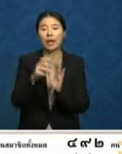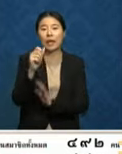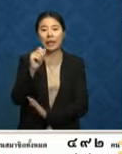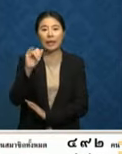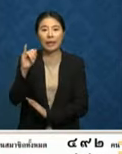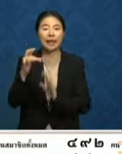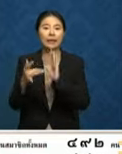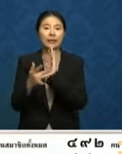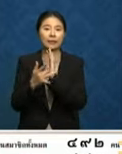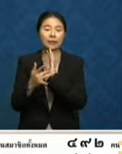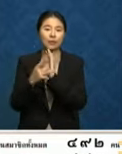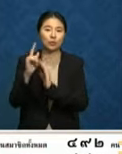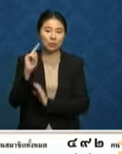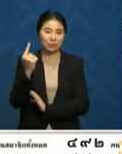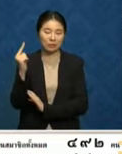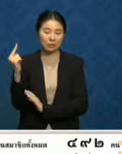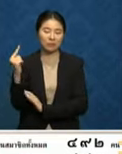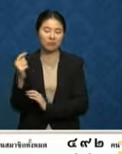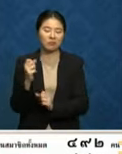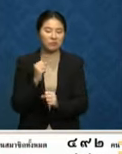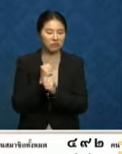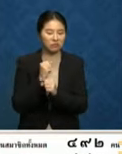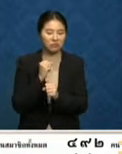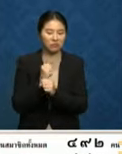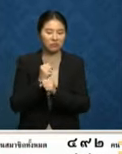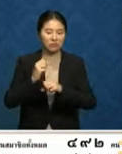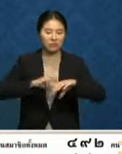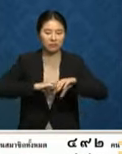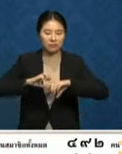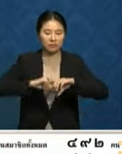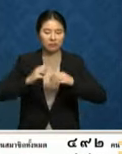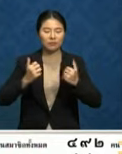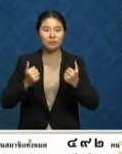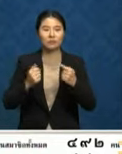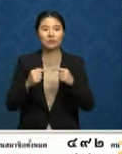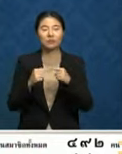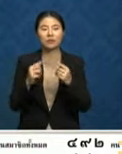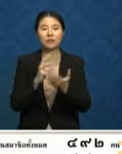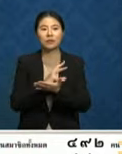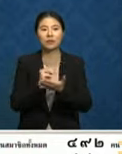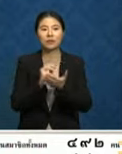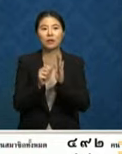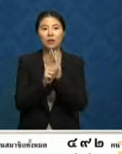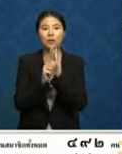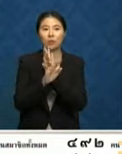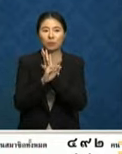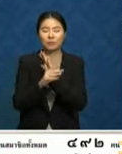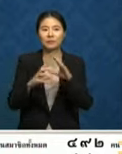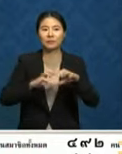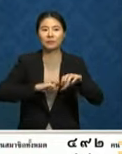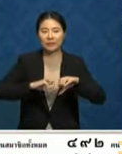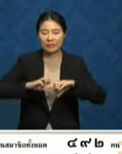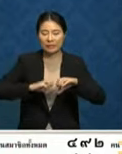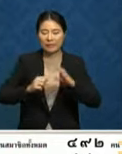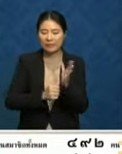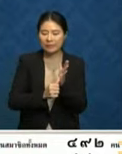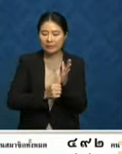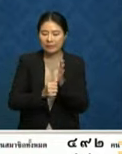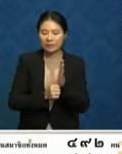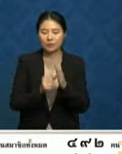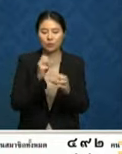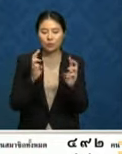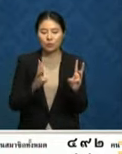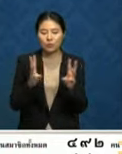เนี่ยเข้ามามีบทบาทค่อนข้างสูงนะคะเพราะฉะนั้นเนี่ยถึงเวลาที่มหาวิทยาลัยอาจจะต้องมีการปรับบริบทและการทำ